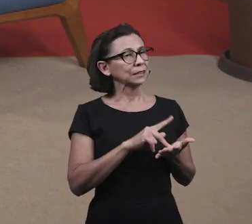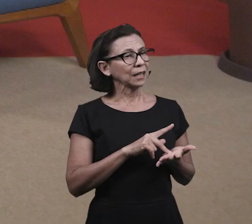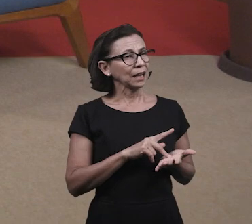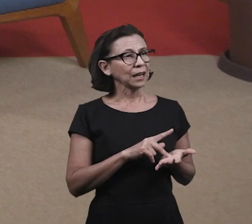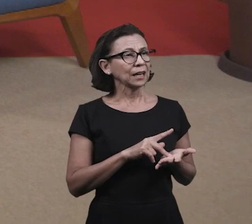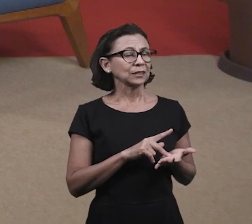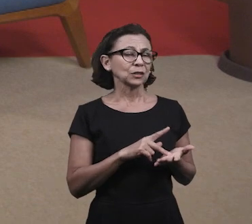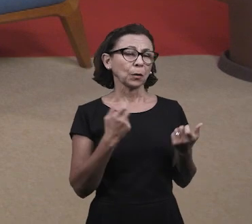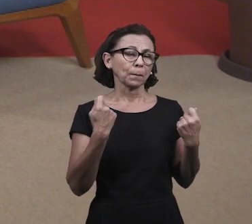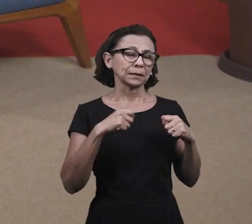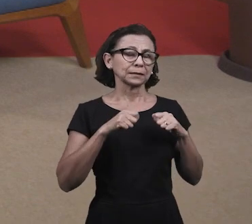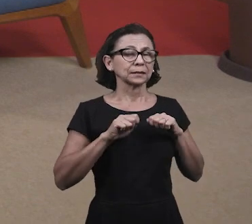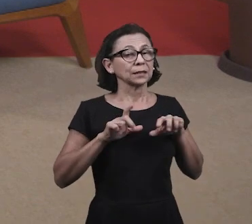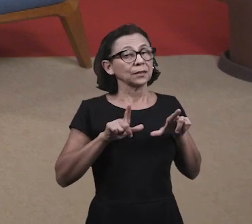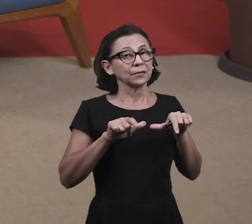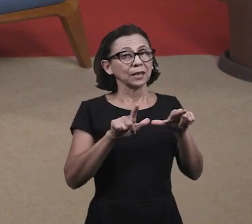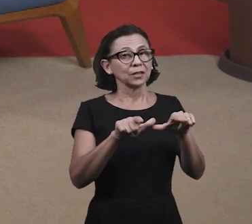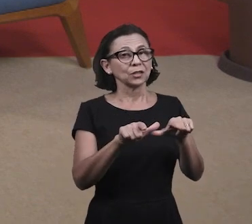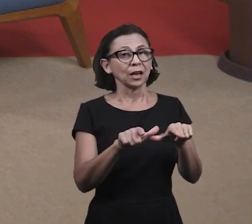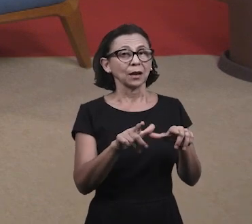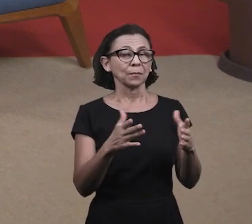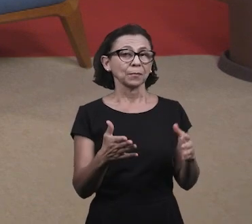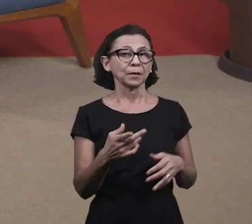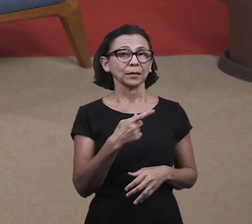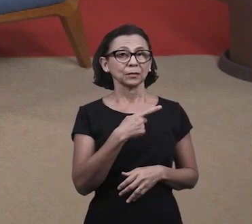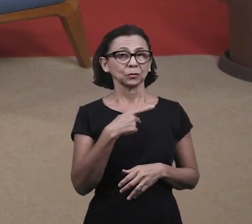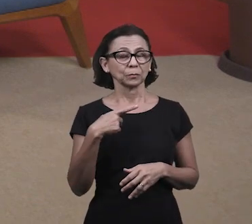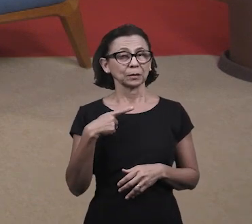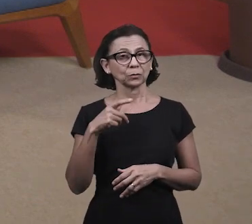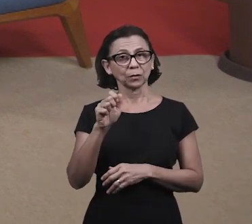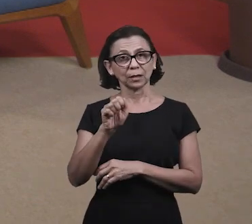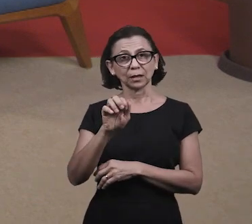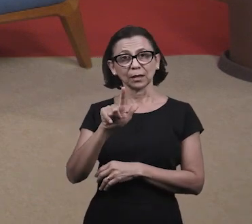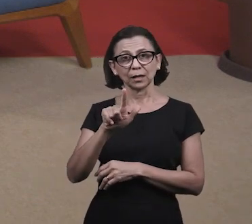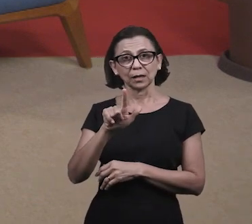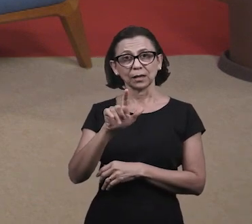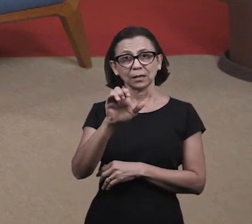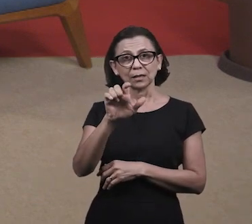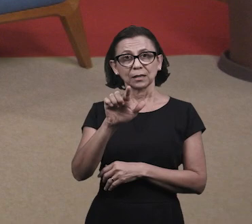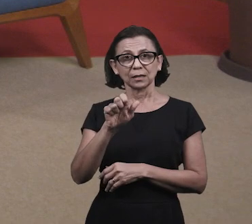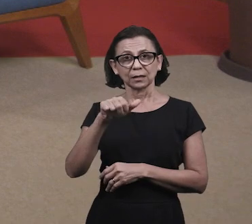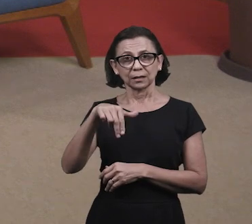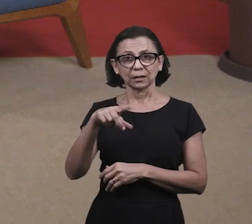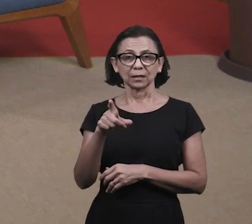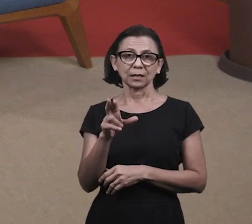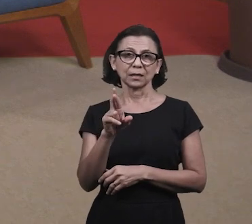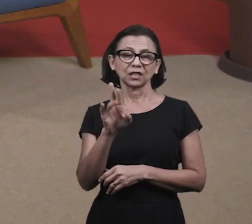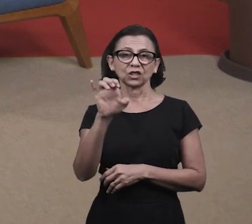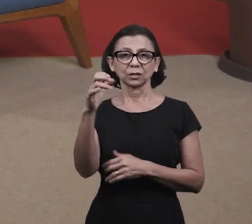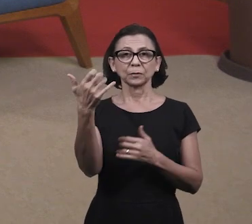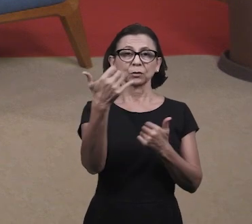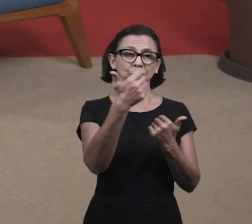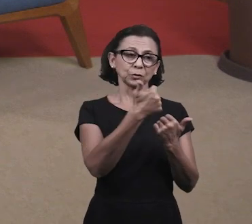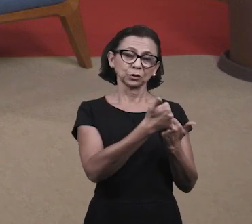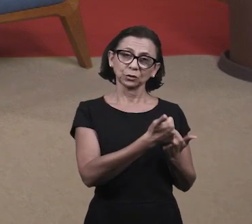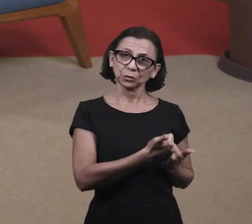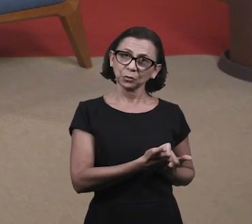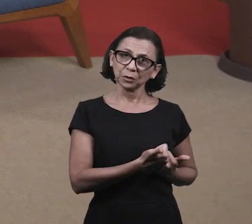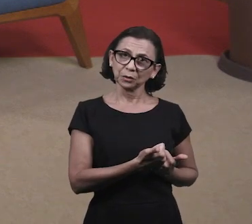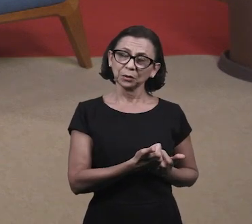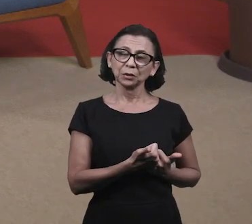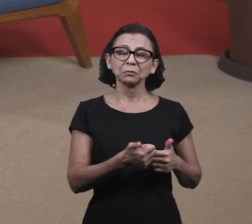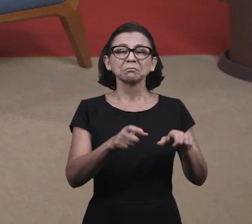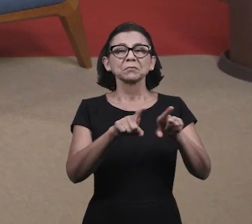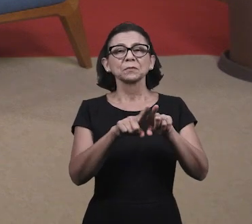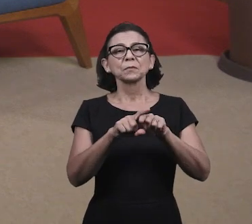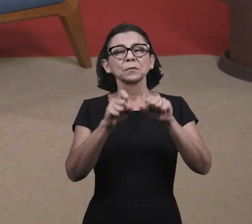nous. Soyez bienvenus. Oui, j'étais absent, mais ici, à ma place, le pasteur Alexandre Brasil